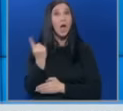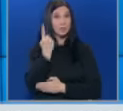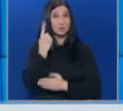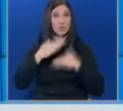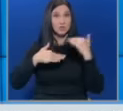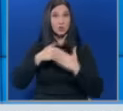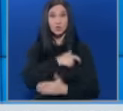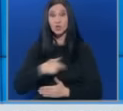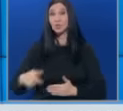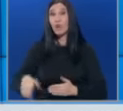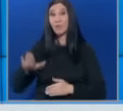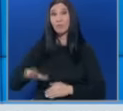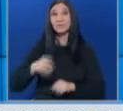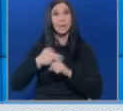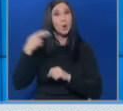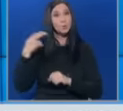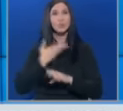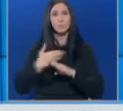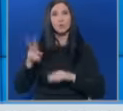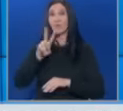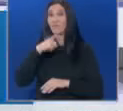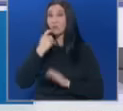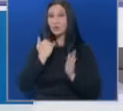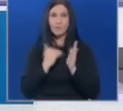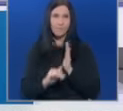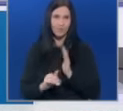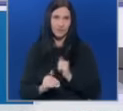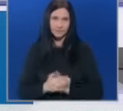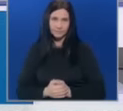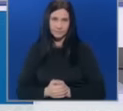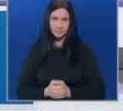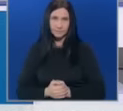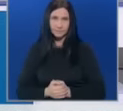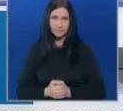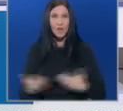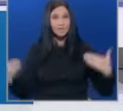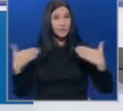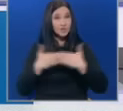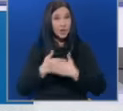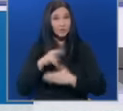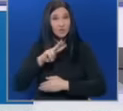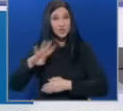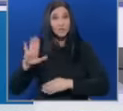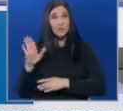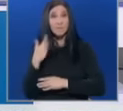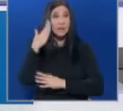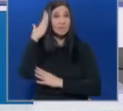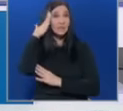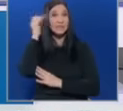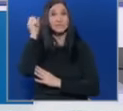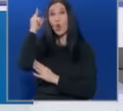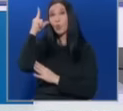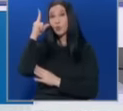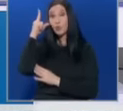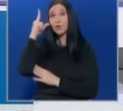строеж на националната педиатрия ще продължи около 2 години и половина. В навечерието на 24 май Министерството